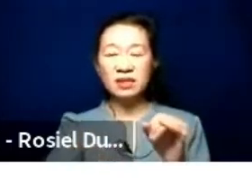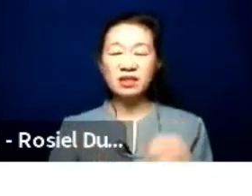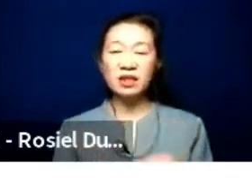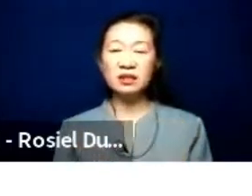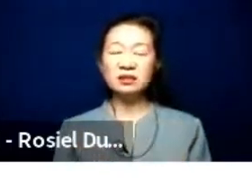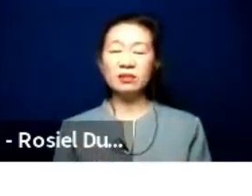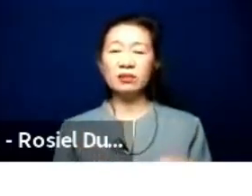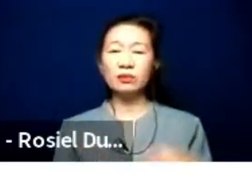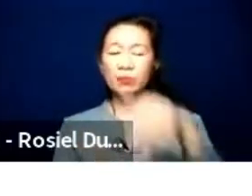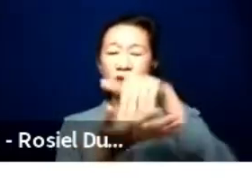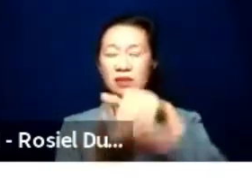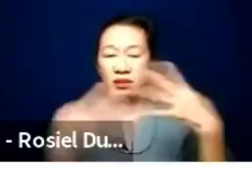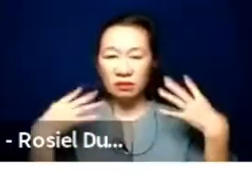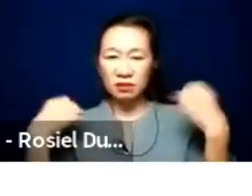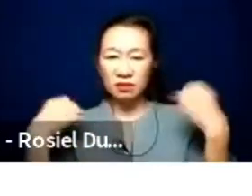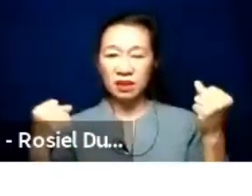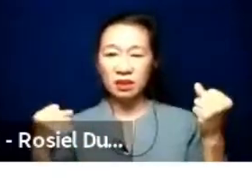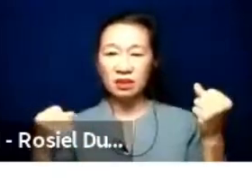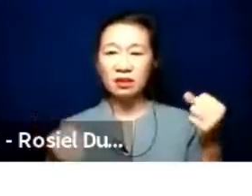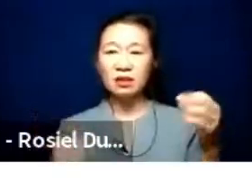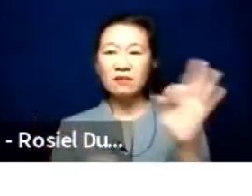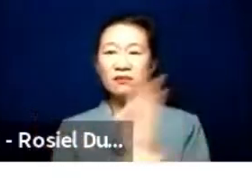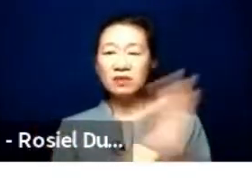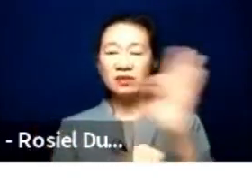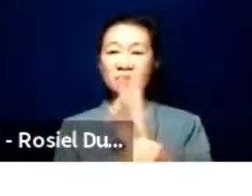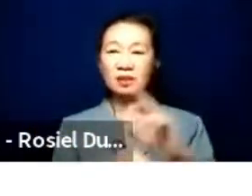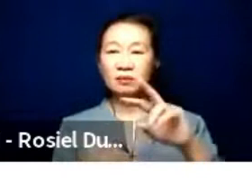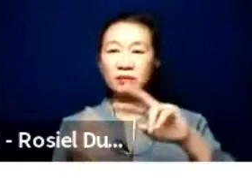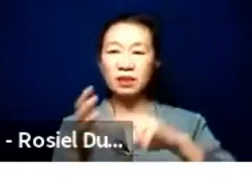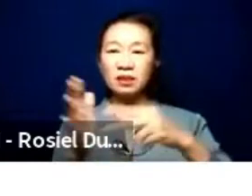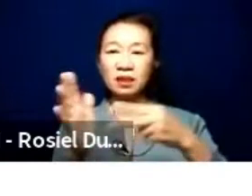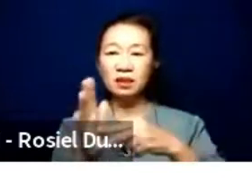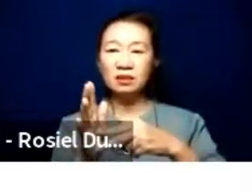weaknesses, and individual needs. Functional, ibig sabihin